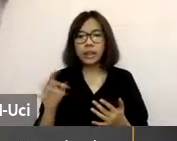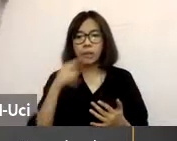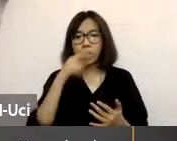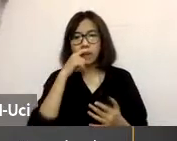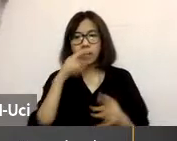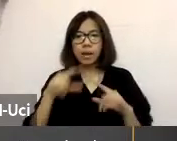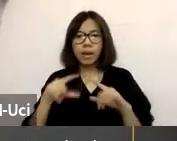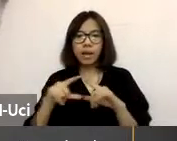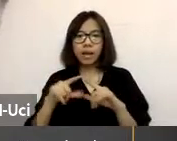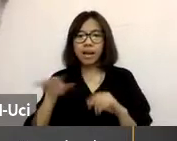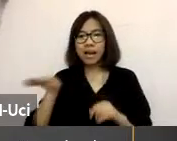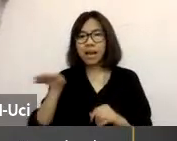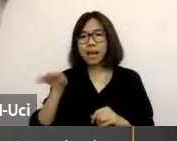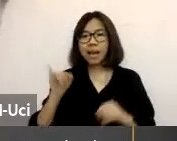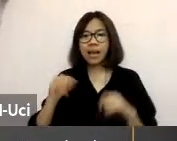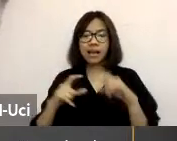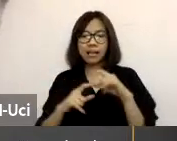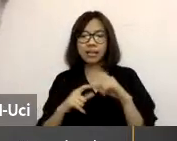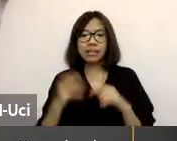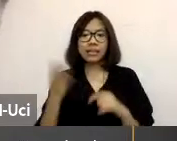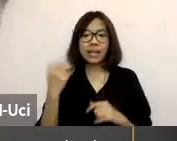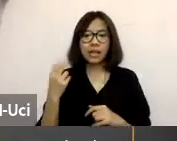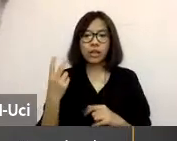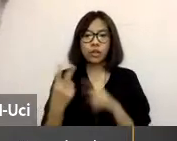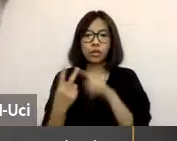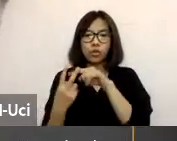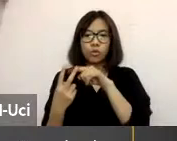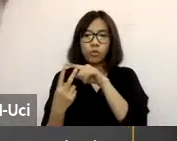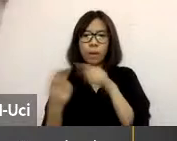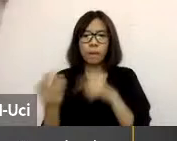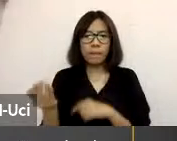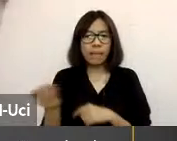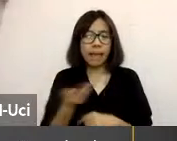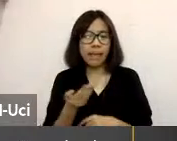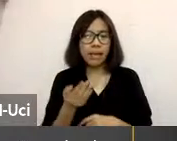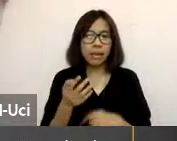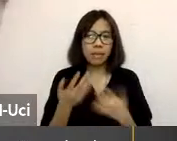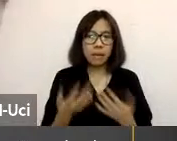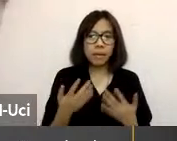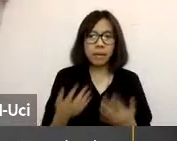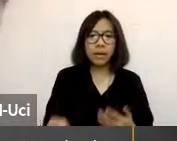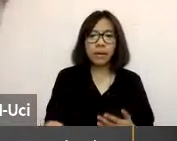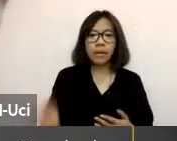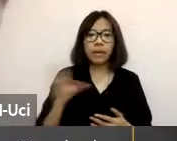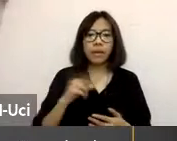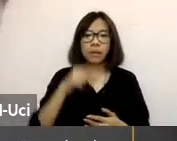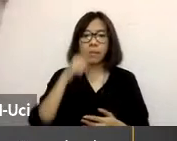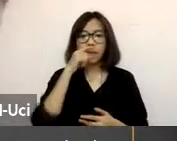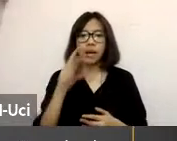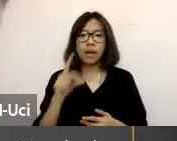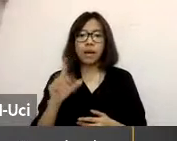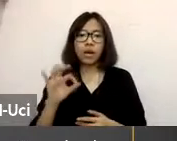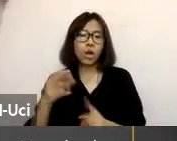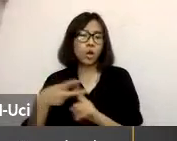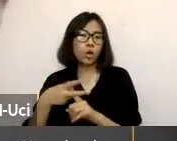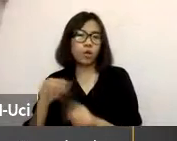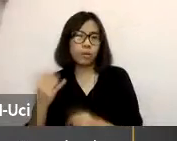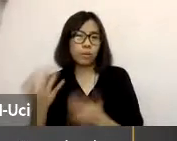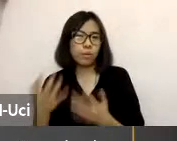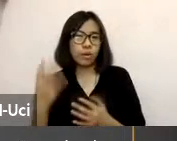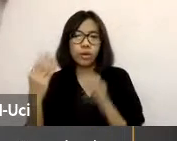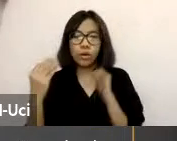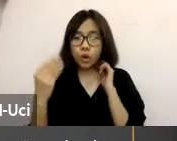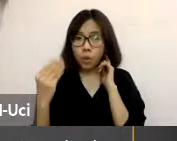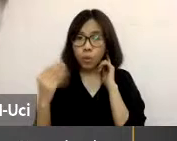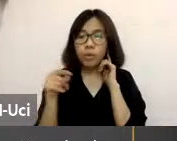Aziz dulu soal blok tangan sudah kita terima kasih hantu nih baru bisa hadir juga diganti bisa sekali ya